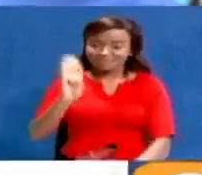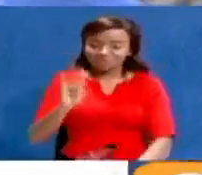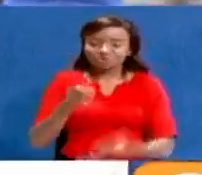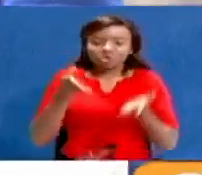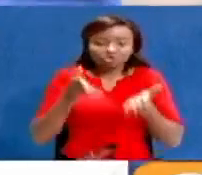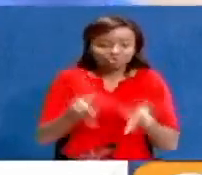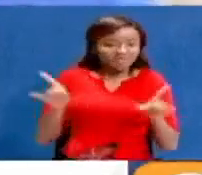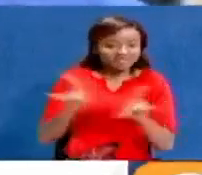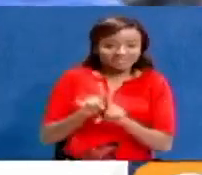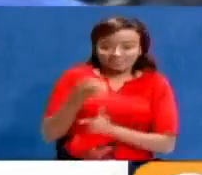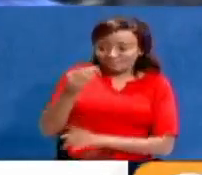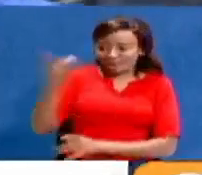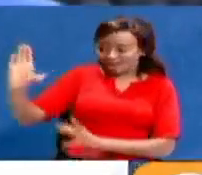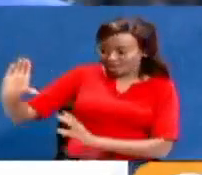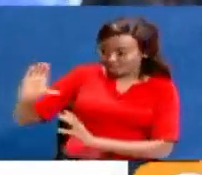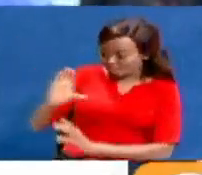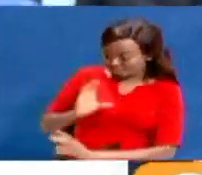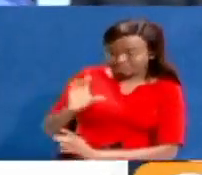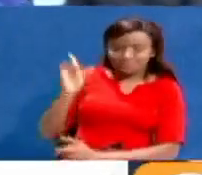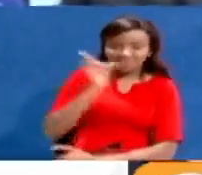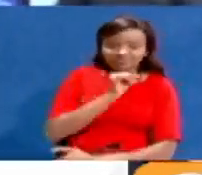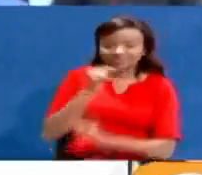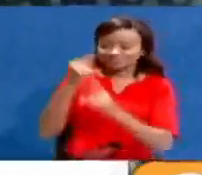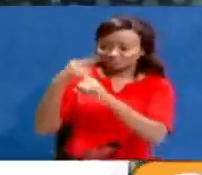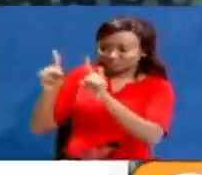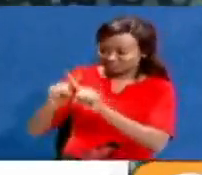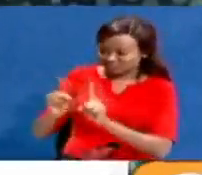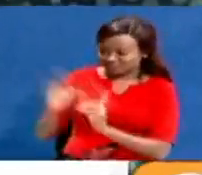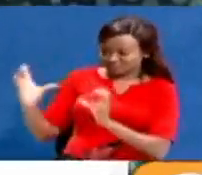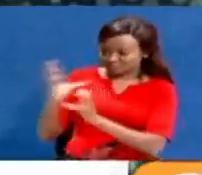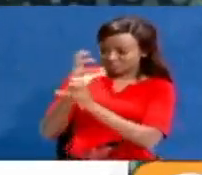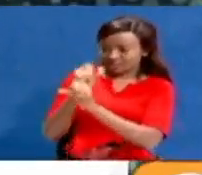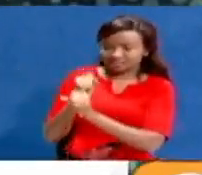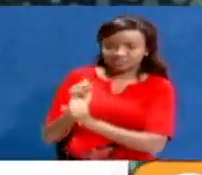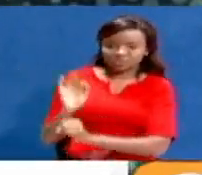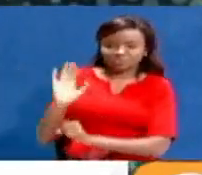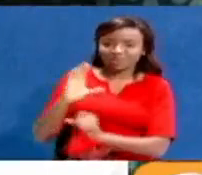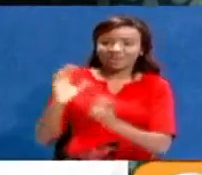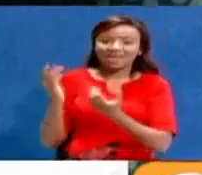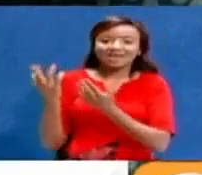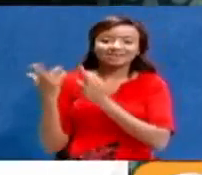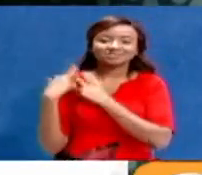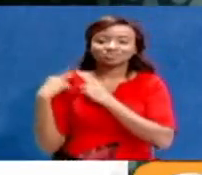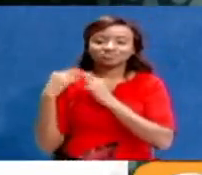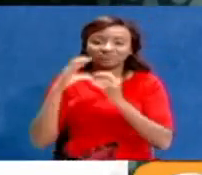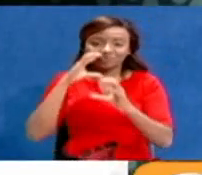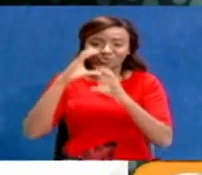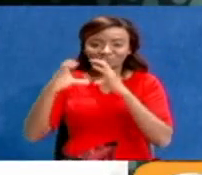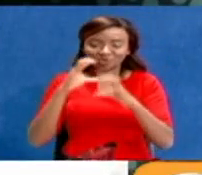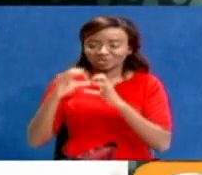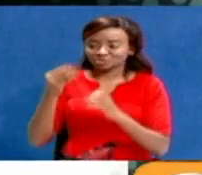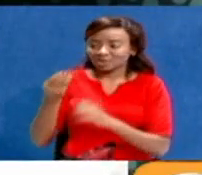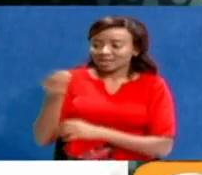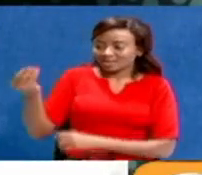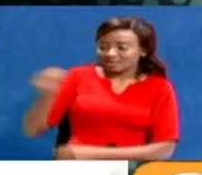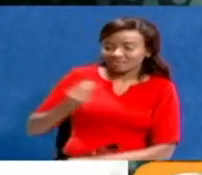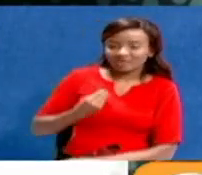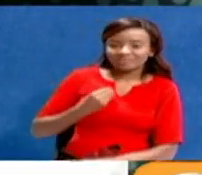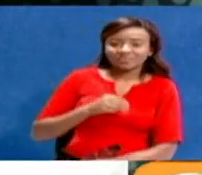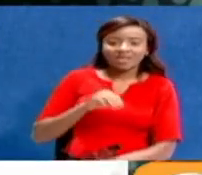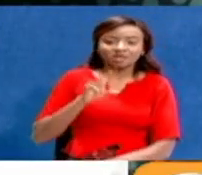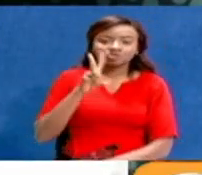imepokea pesa kutoka kampuni na mashirika yanayojumuisha mamlaka ya mawasiliano nchini ikitoa shilingi milioni